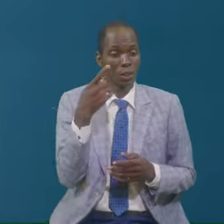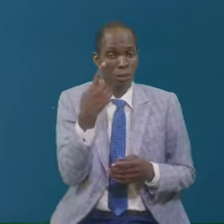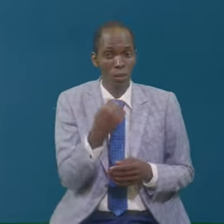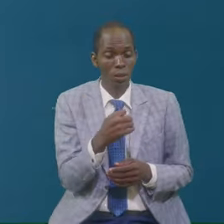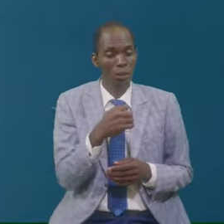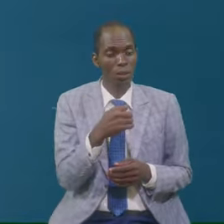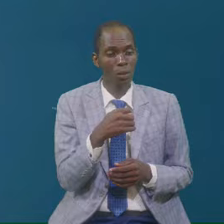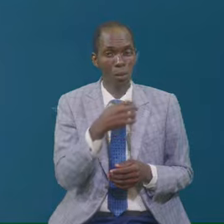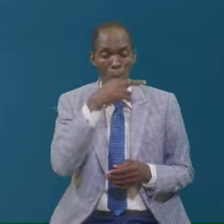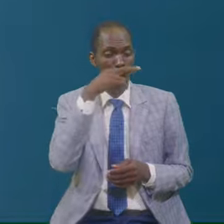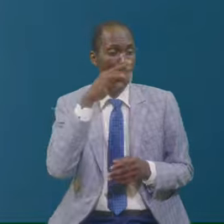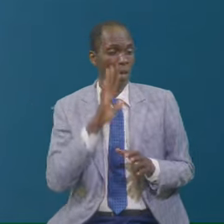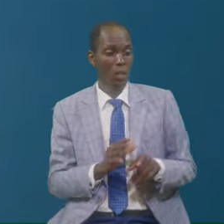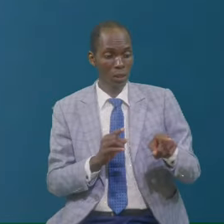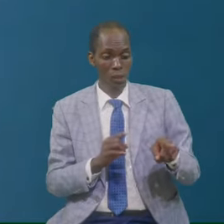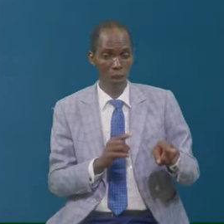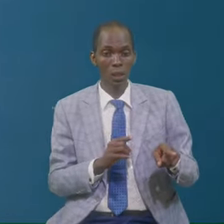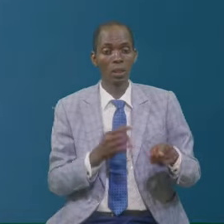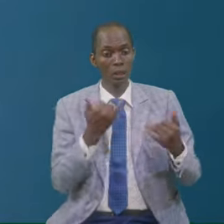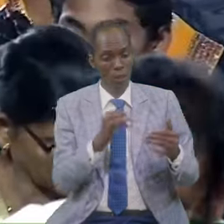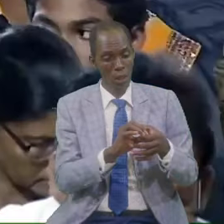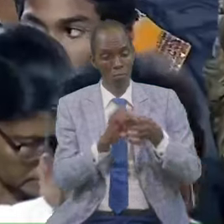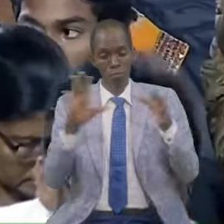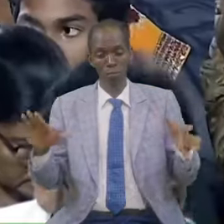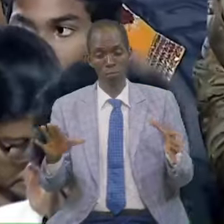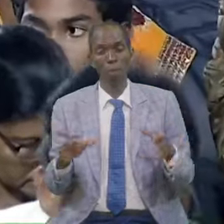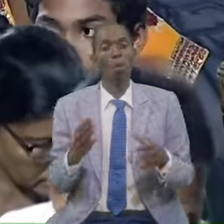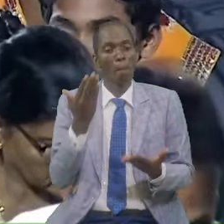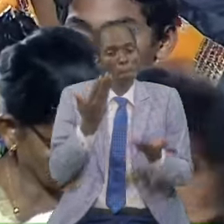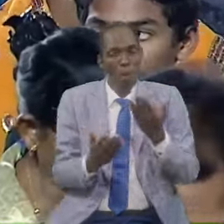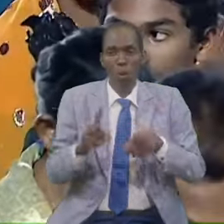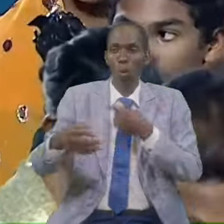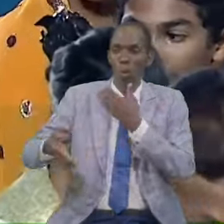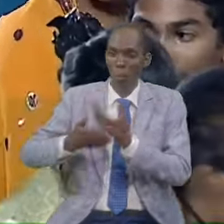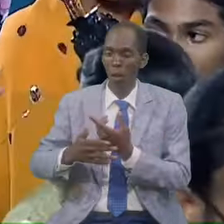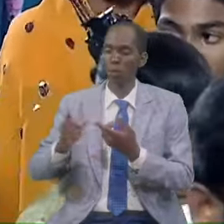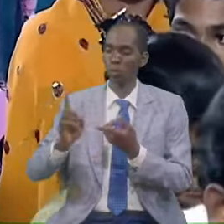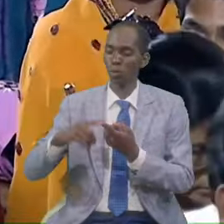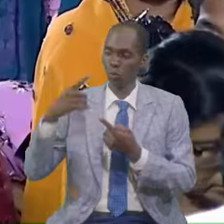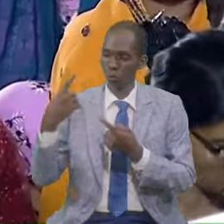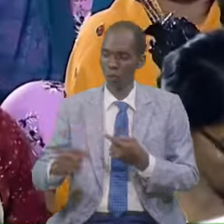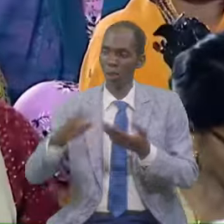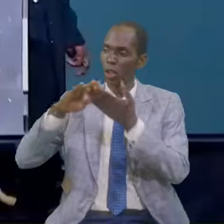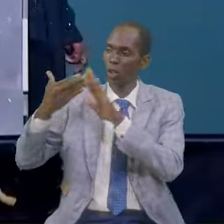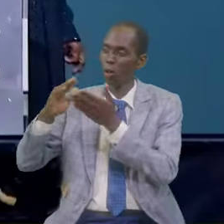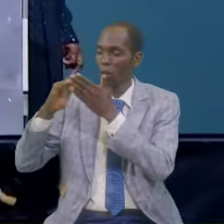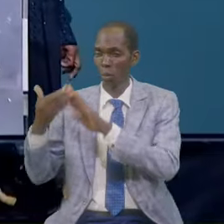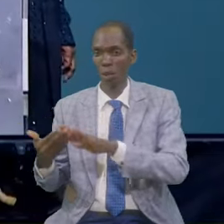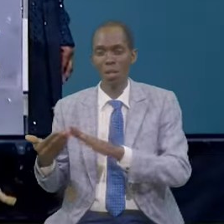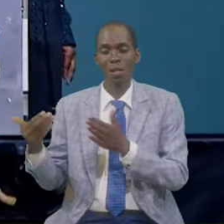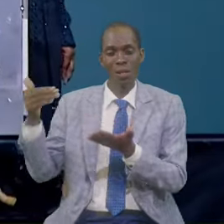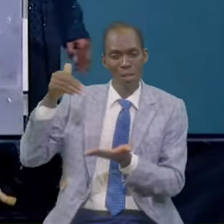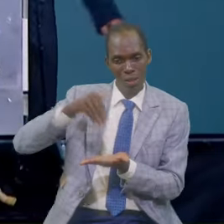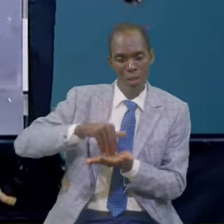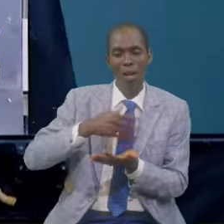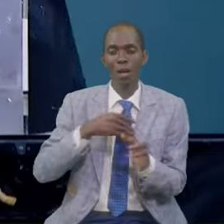We'll go back again to society, ఆ నేరస్తుని మరలా సమాజానికి వెళ్తాడు. He will do it again,